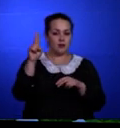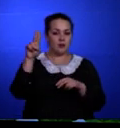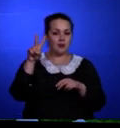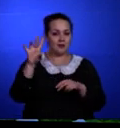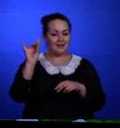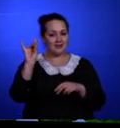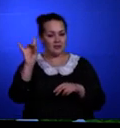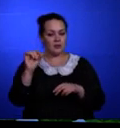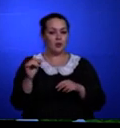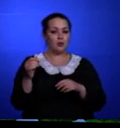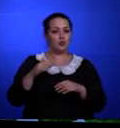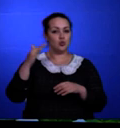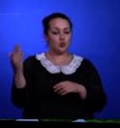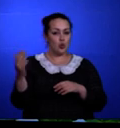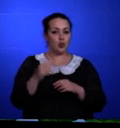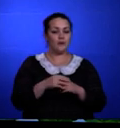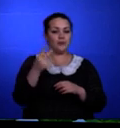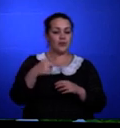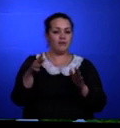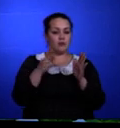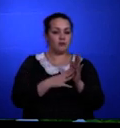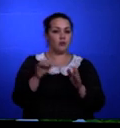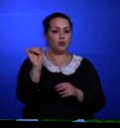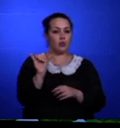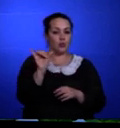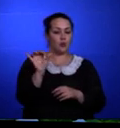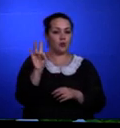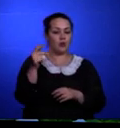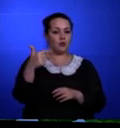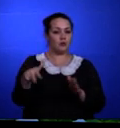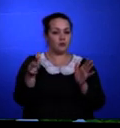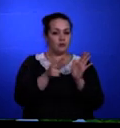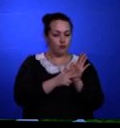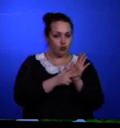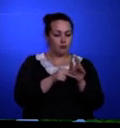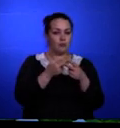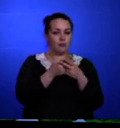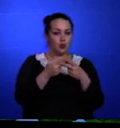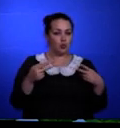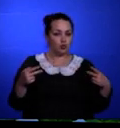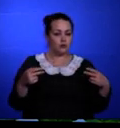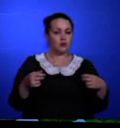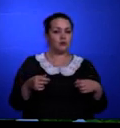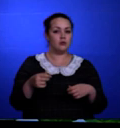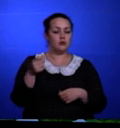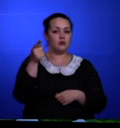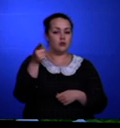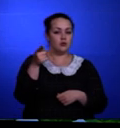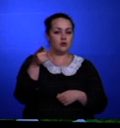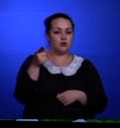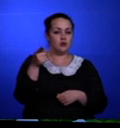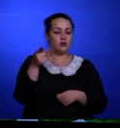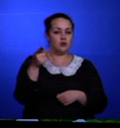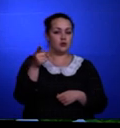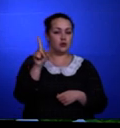прямоугольника 29 умножить на 38 у вас получилось 1000 102